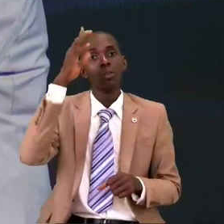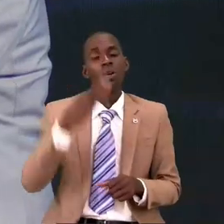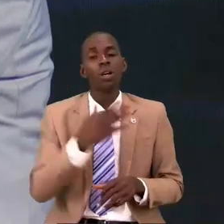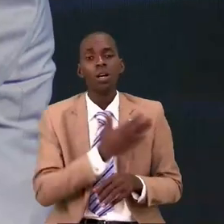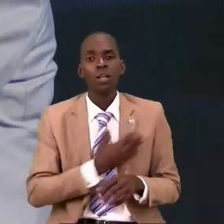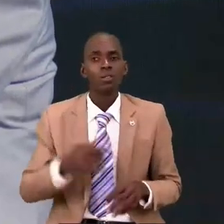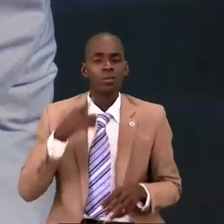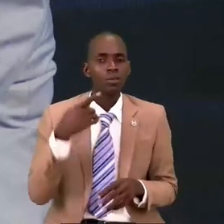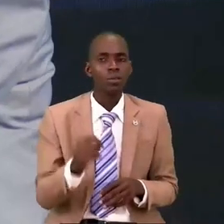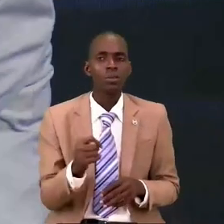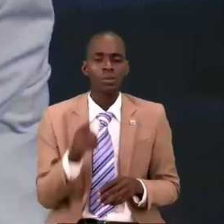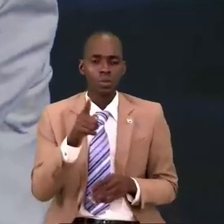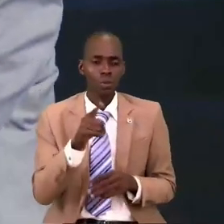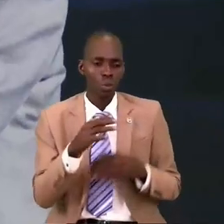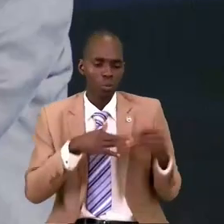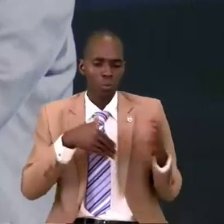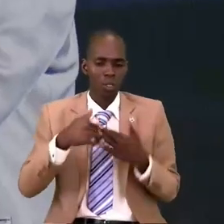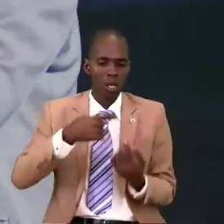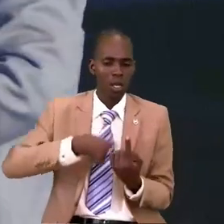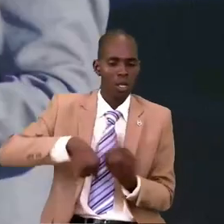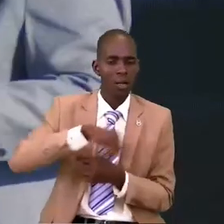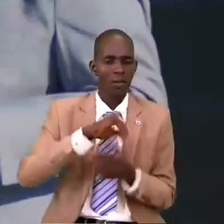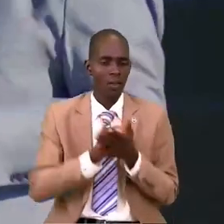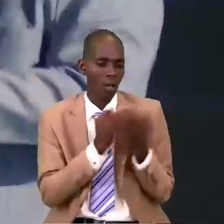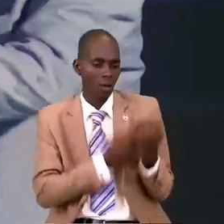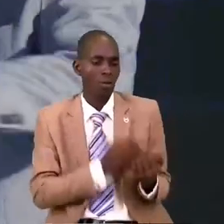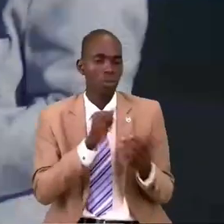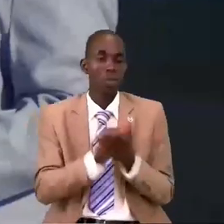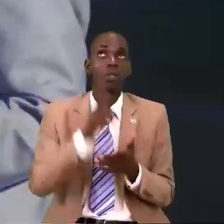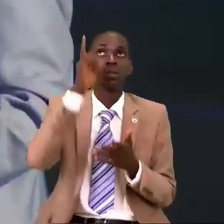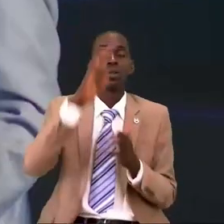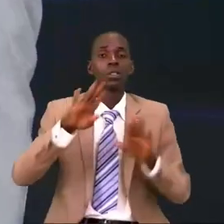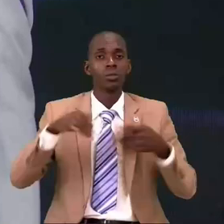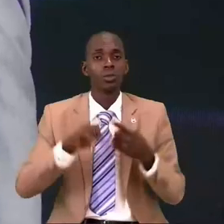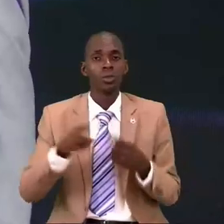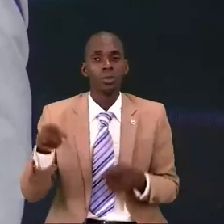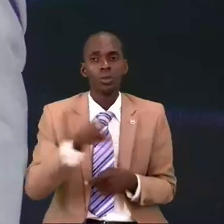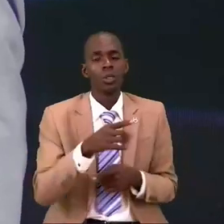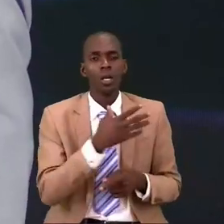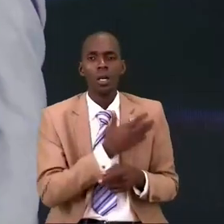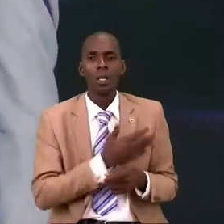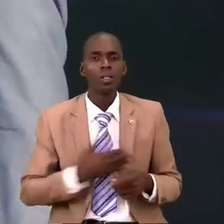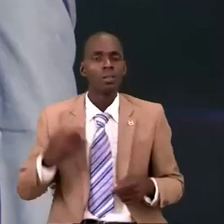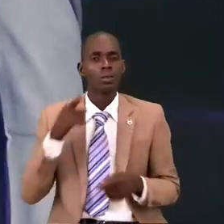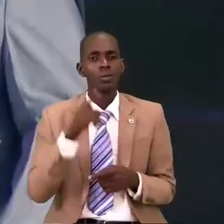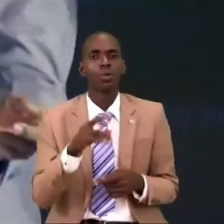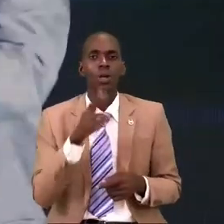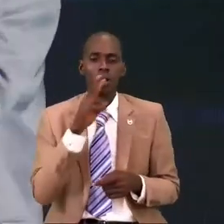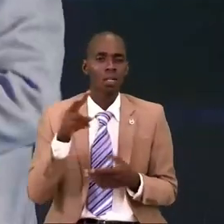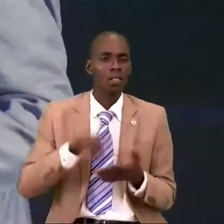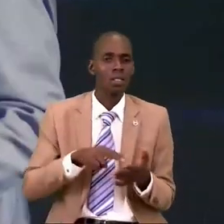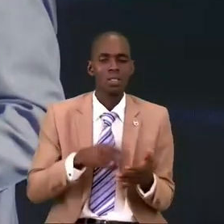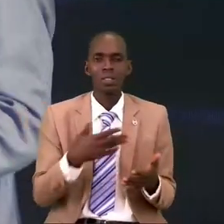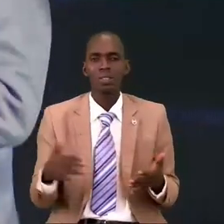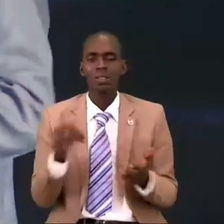courage, comme une plante, tu construis une haie. Et tu lis des choses qui contribuent à ce courage. Et tu construis une haie autour